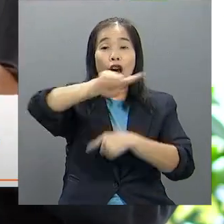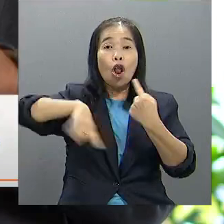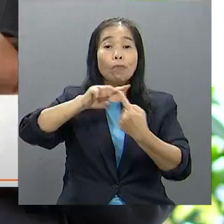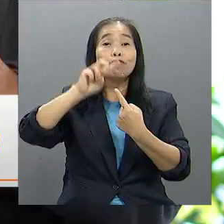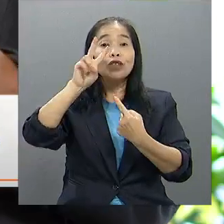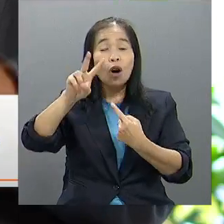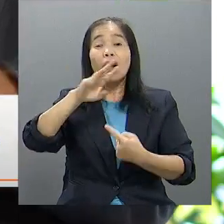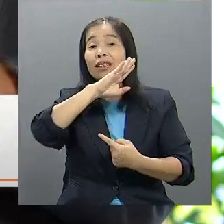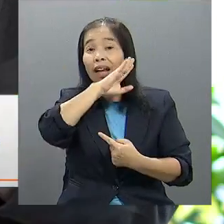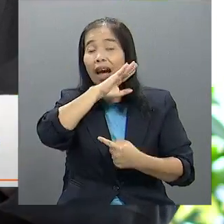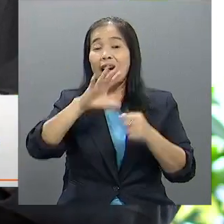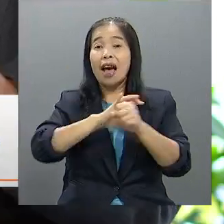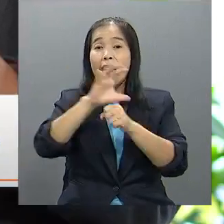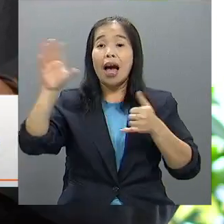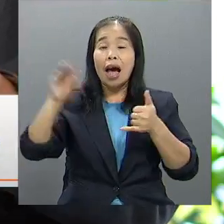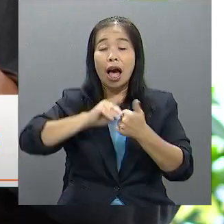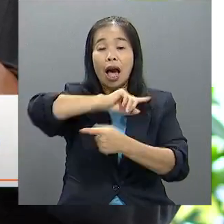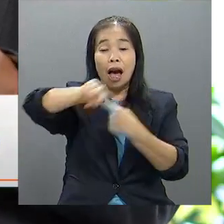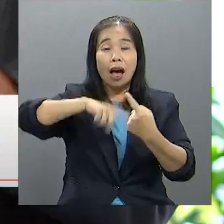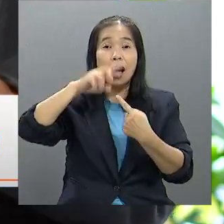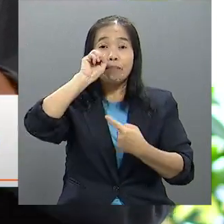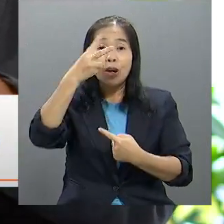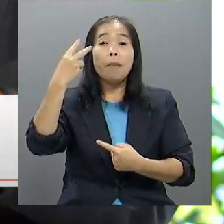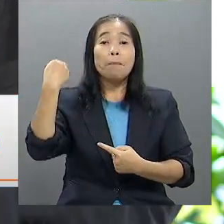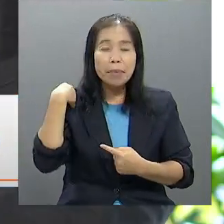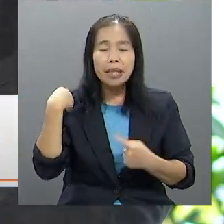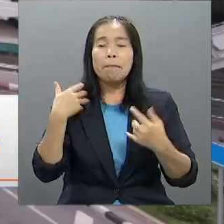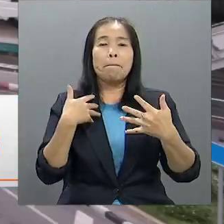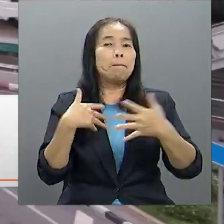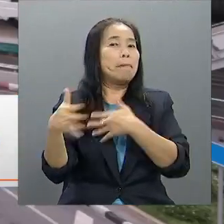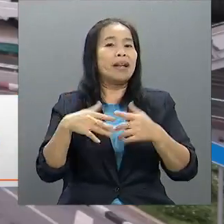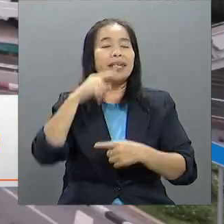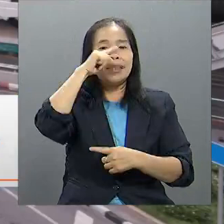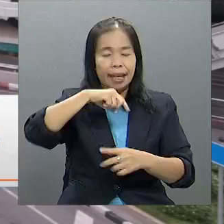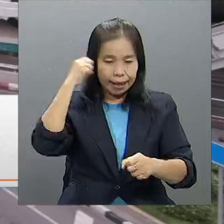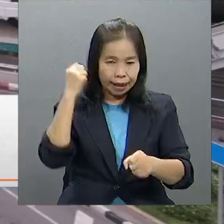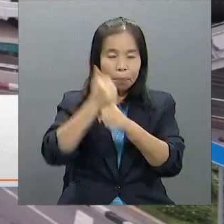กิดแต่จะไม่รุนแรงเหมือนกับรอบแรกนะครับ